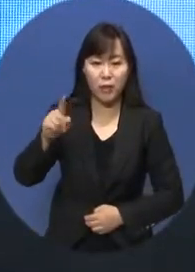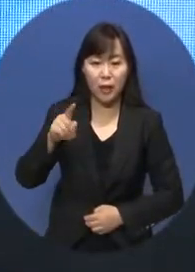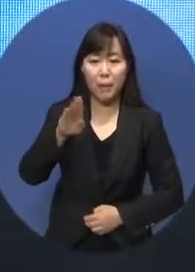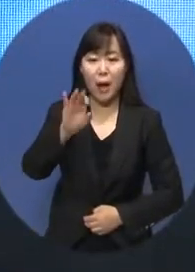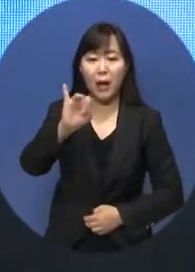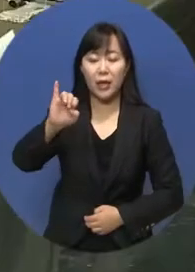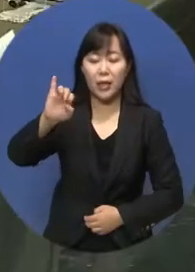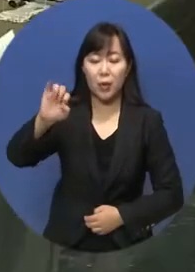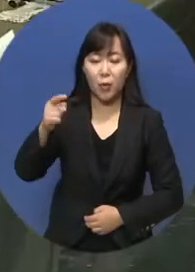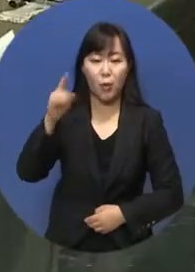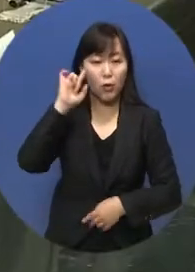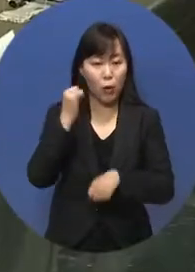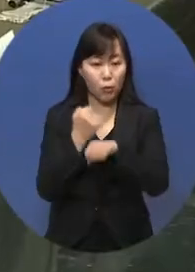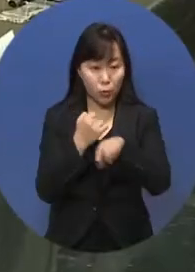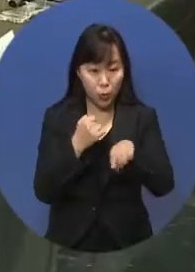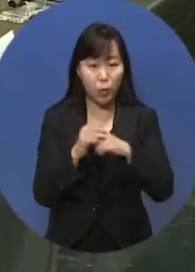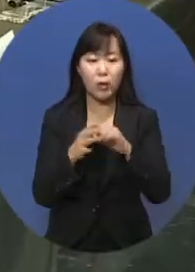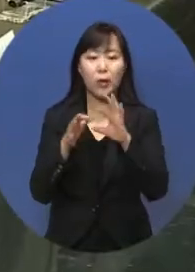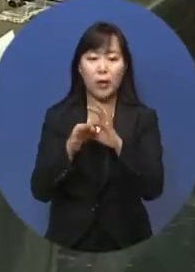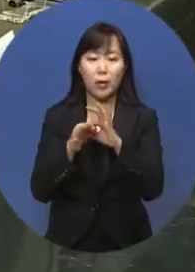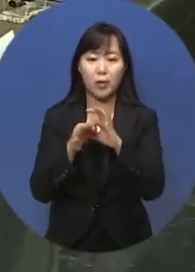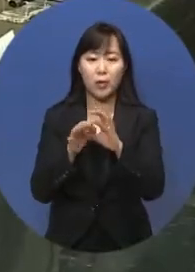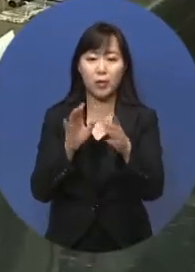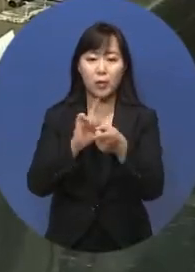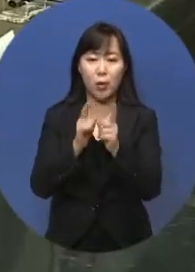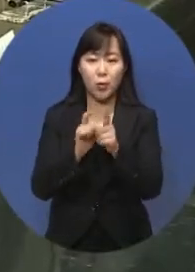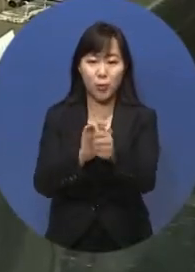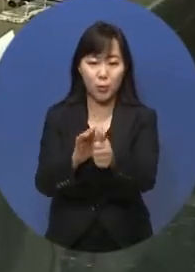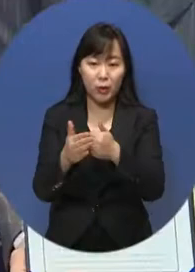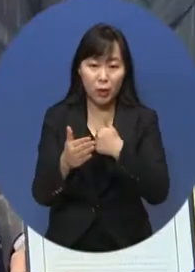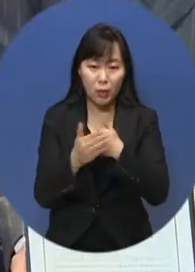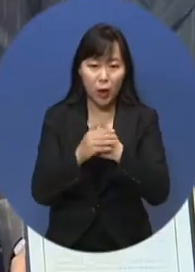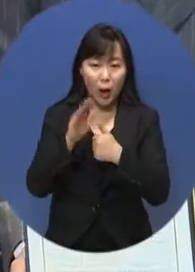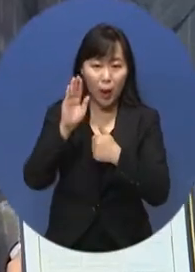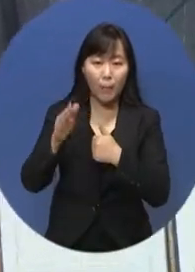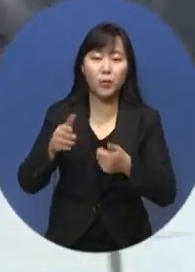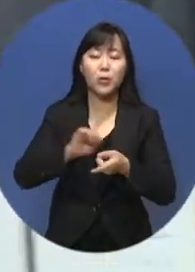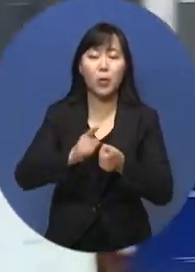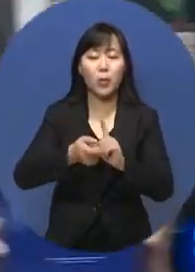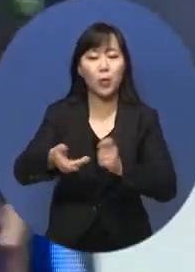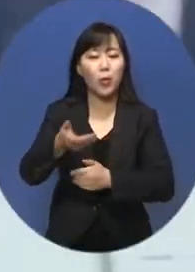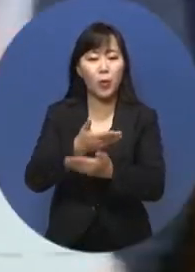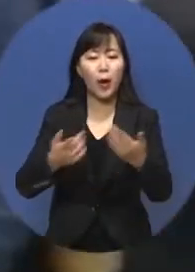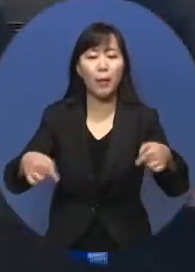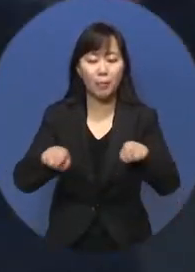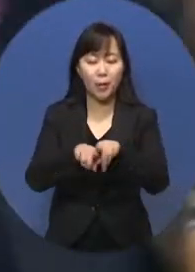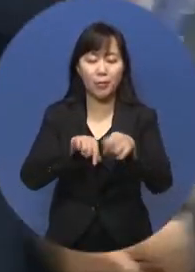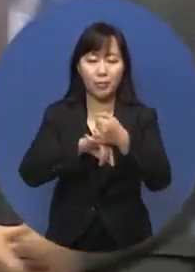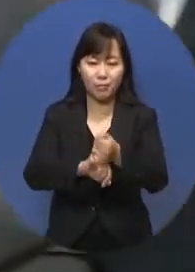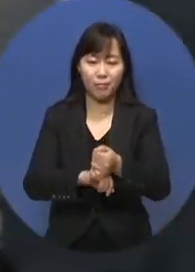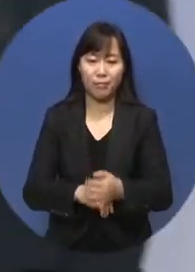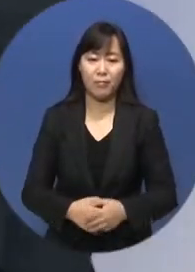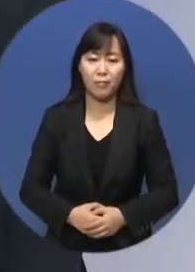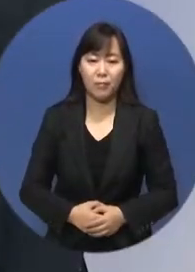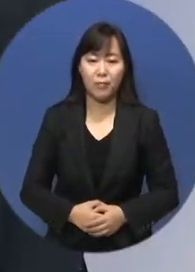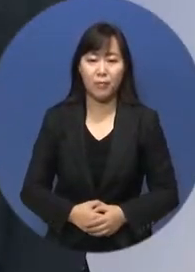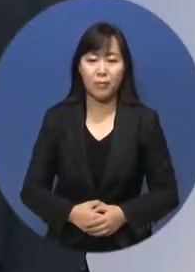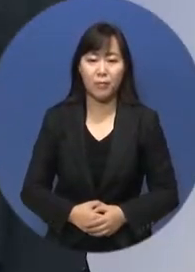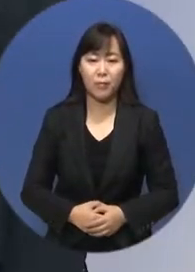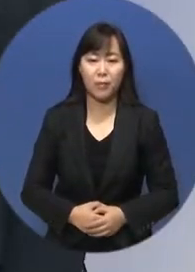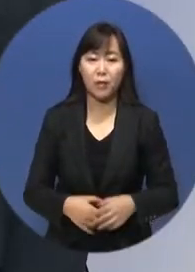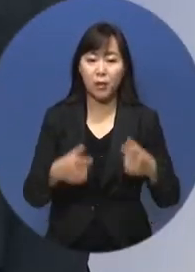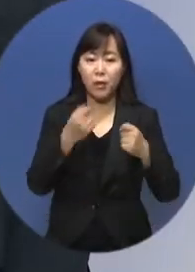역시 파시픽 코리아와 협약을 맺고 향후 협력과 교류를 함께하기로 했습니다. 특히